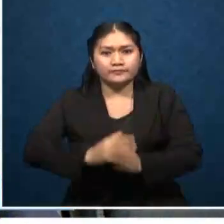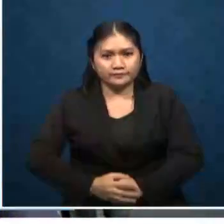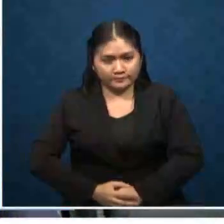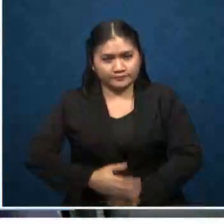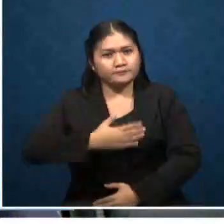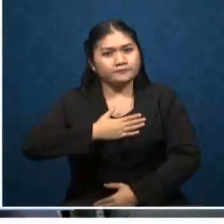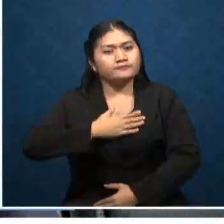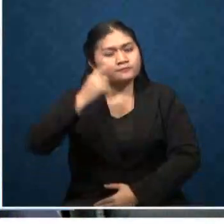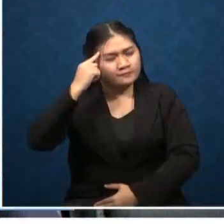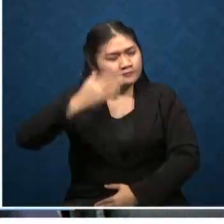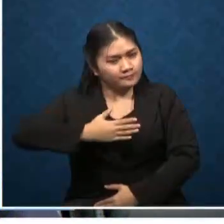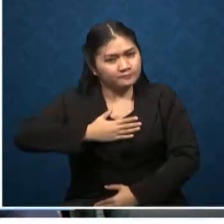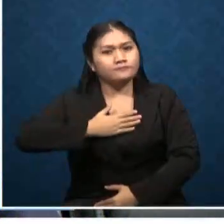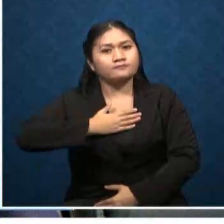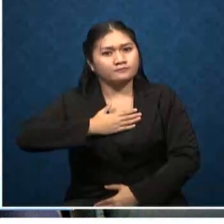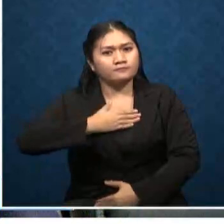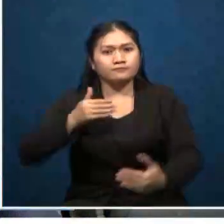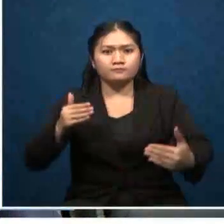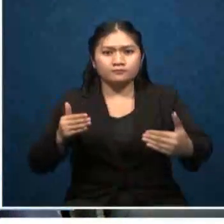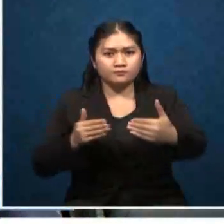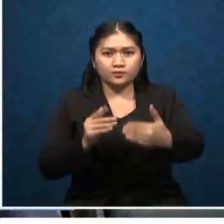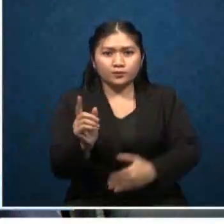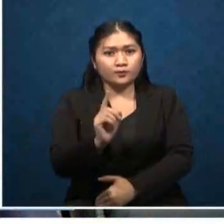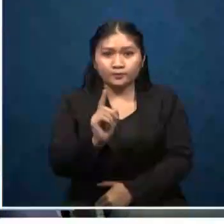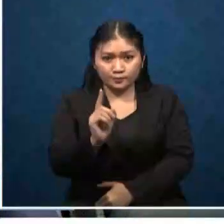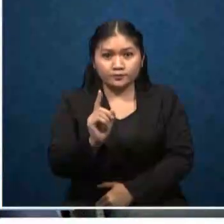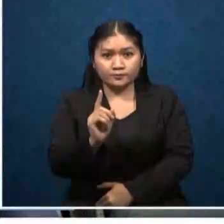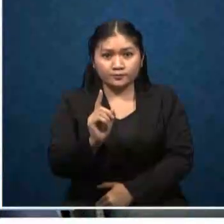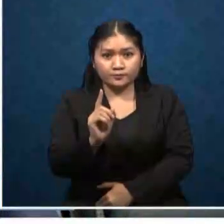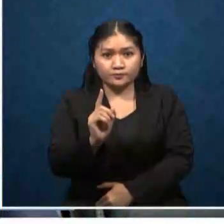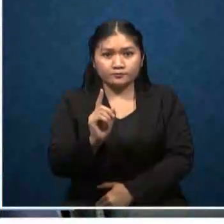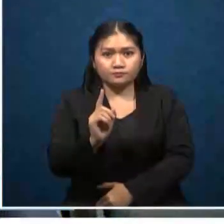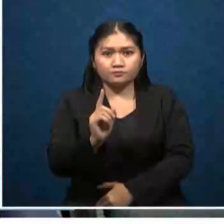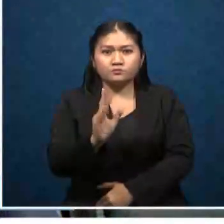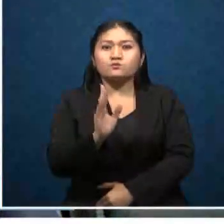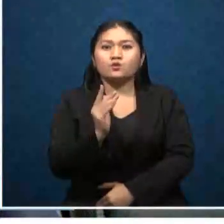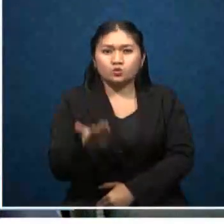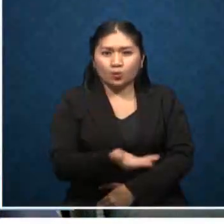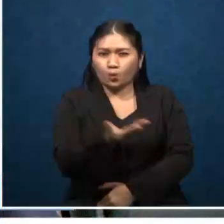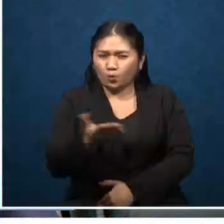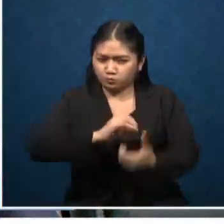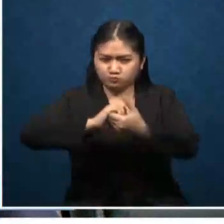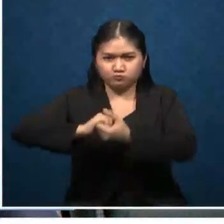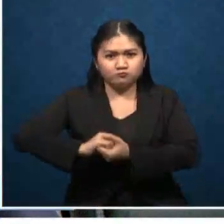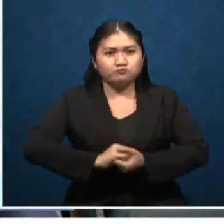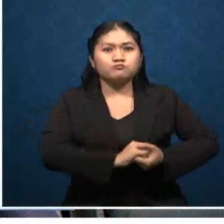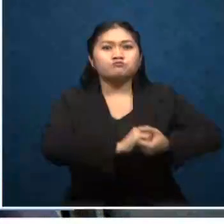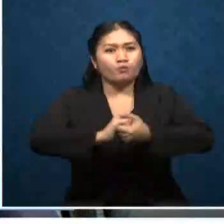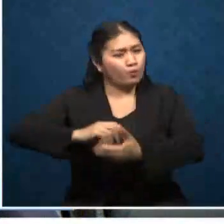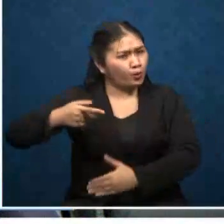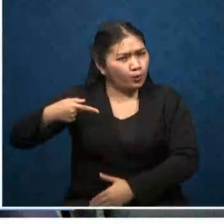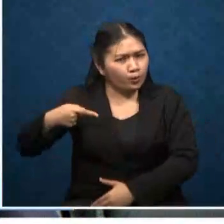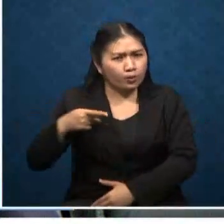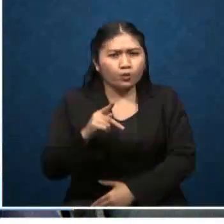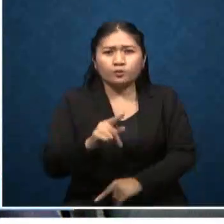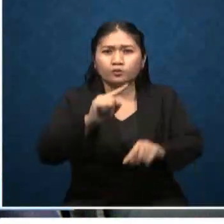ผมตนักในคุณค่า ในความเป็้ำหน่งใจเดียว ในความเป็ประโยชน์